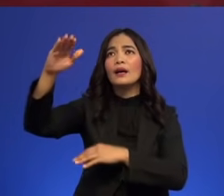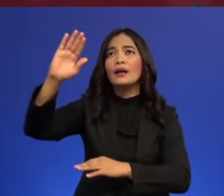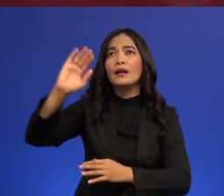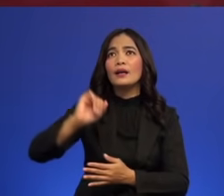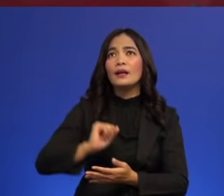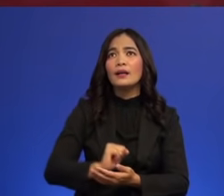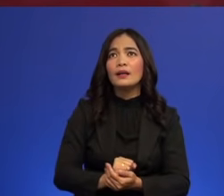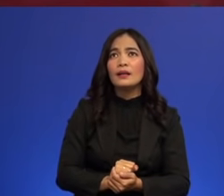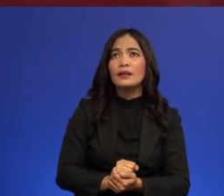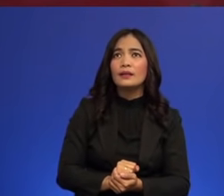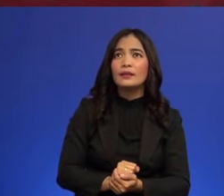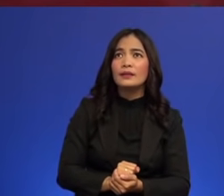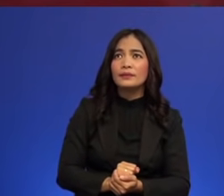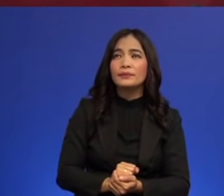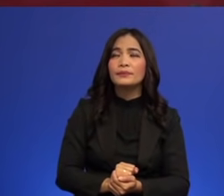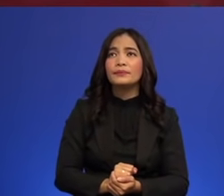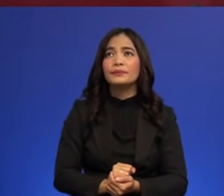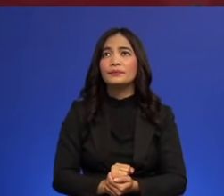keabadian.